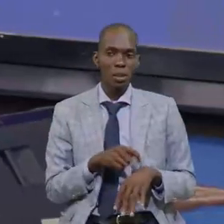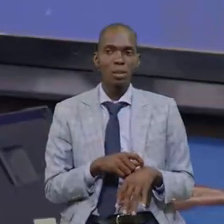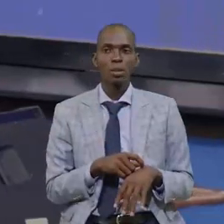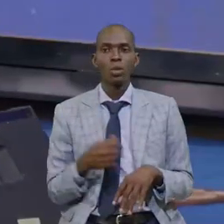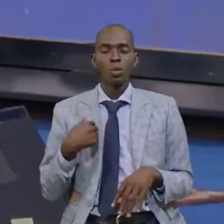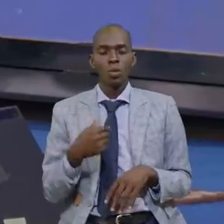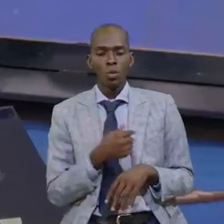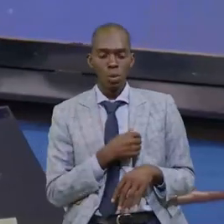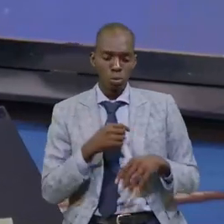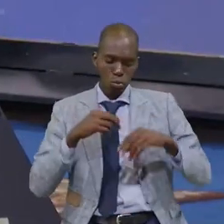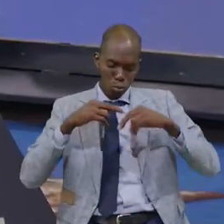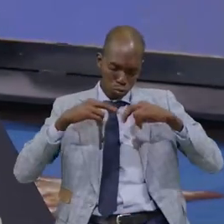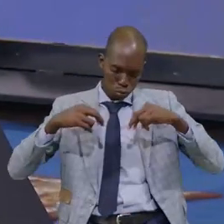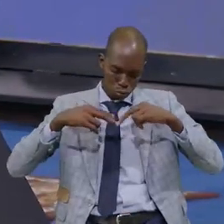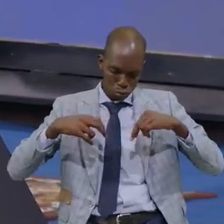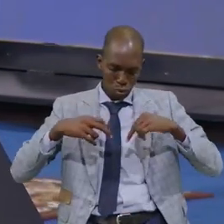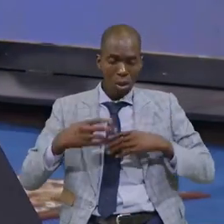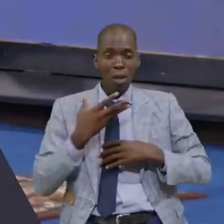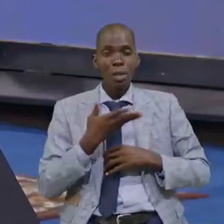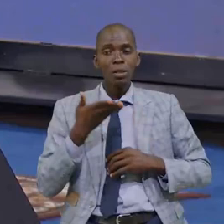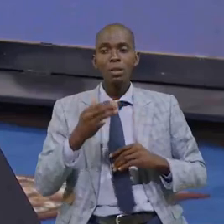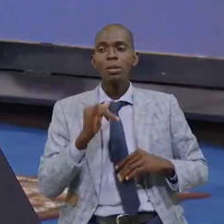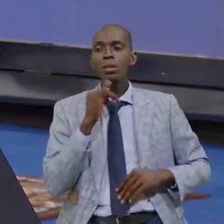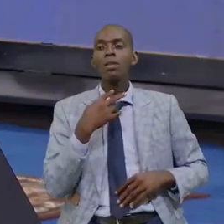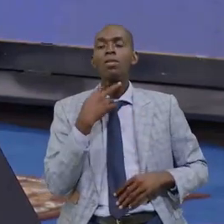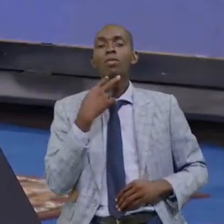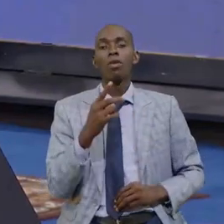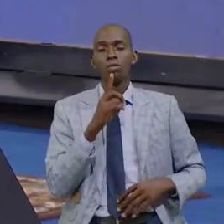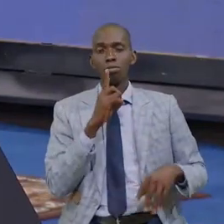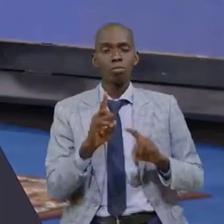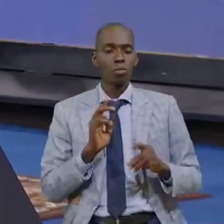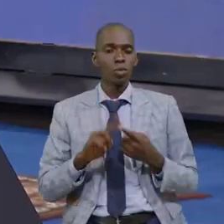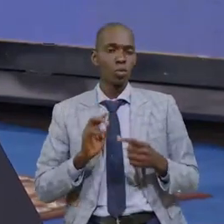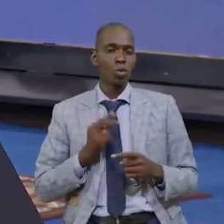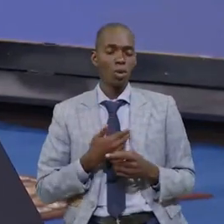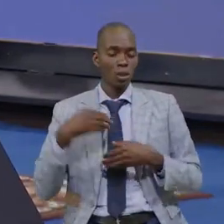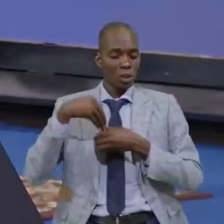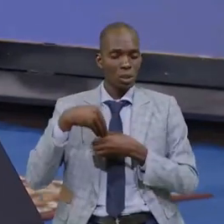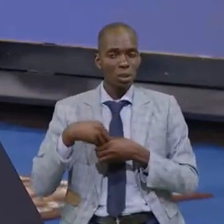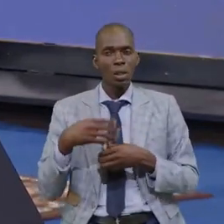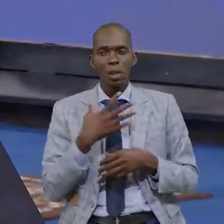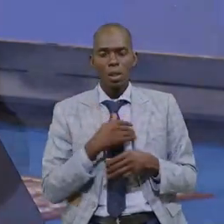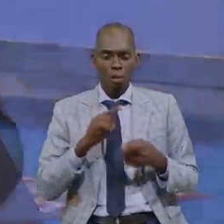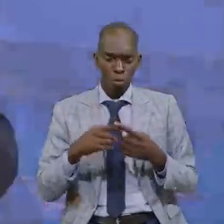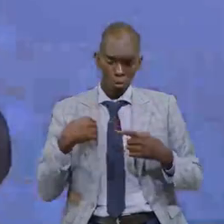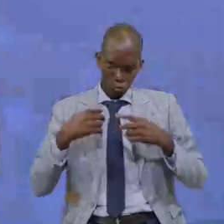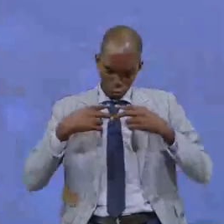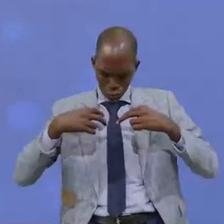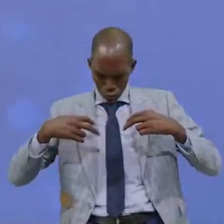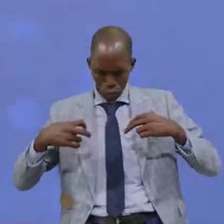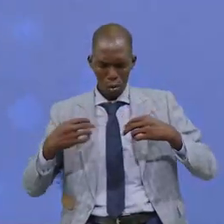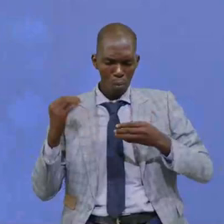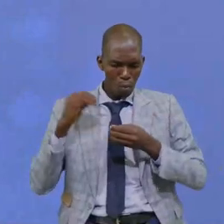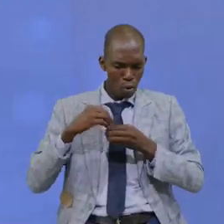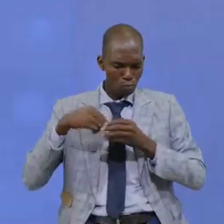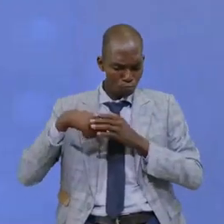plusieurs reprises, nous regardons dedans de nous-mêmes et comme une voix, le soliloque nous parle. Et comme tu regardes